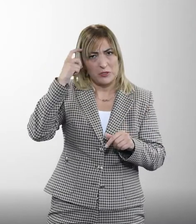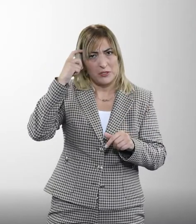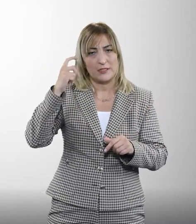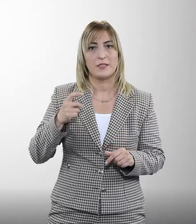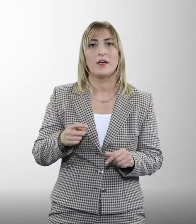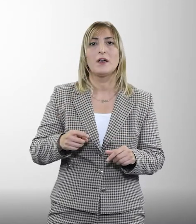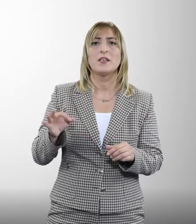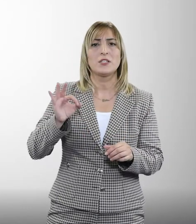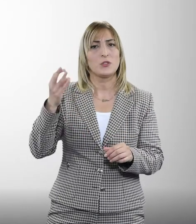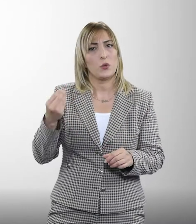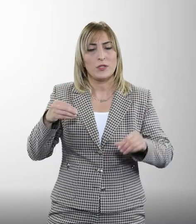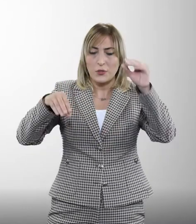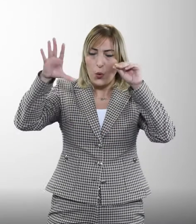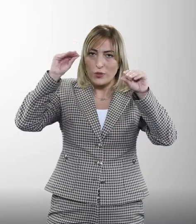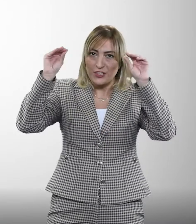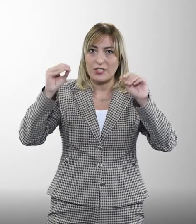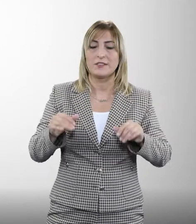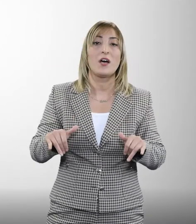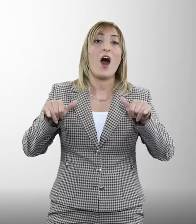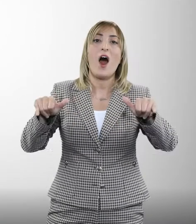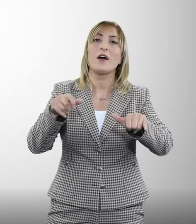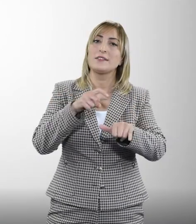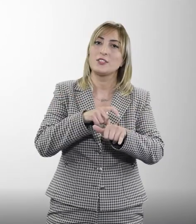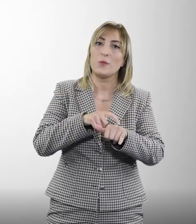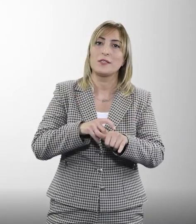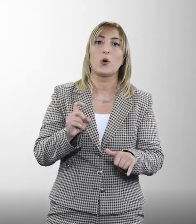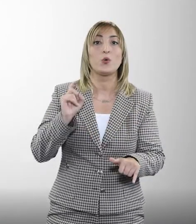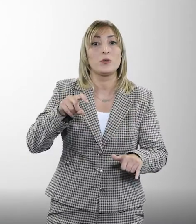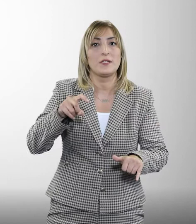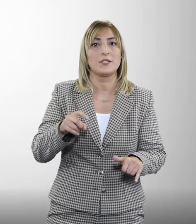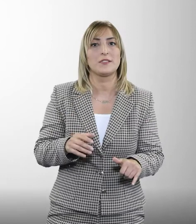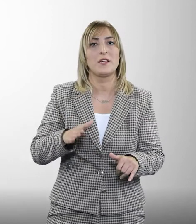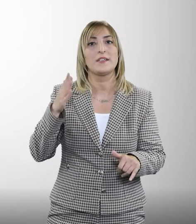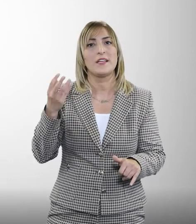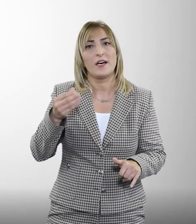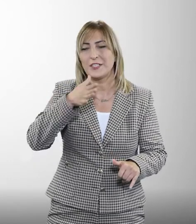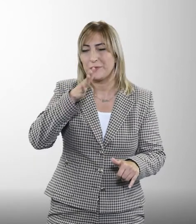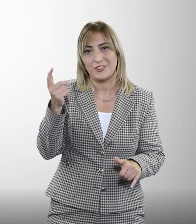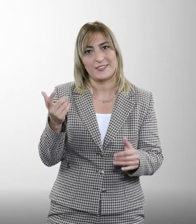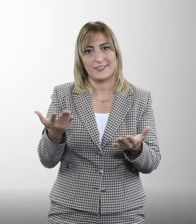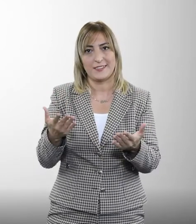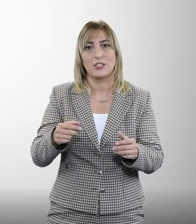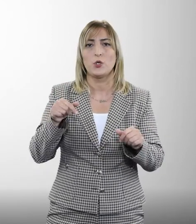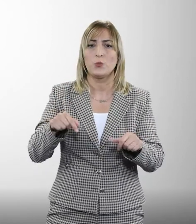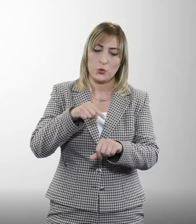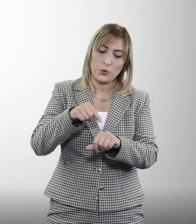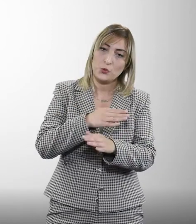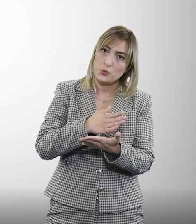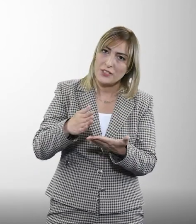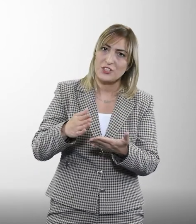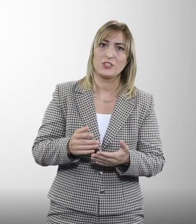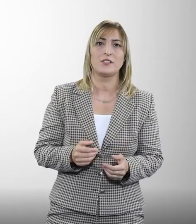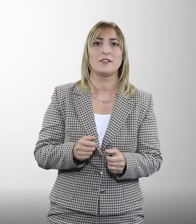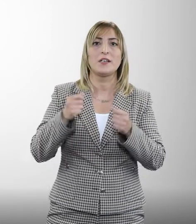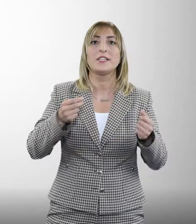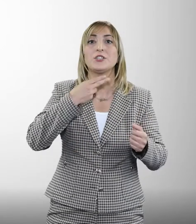Bu bilgileri teorik olarak öğrenecek, aynı zamanda uygulayarak pekiştireceksiniz. Bu süreçte iş